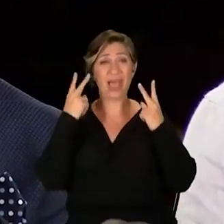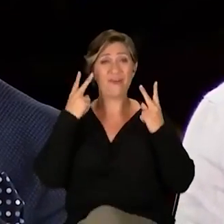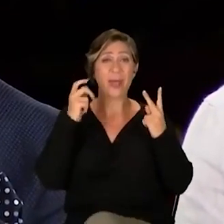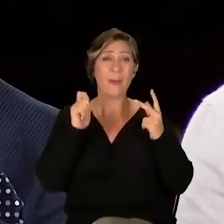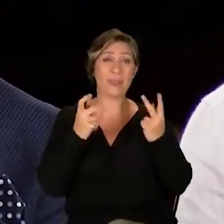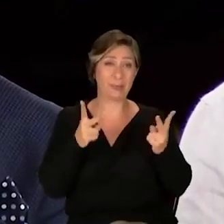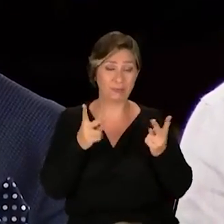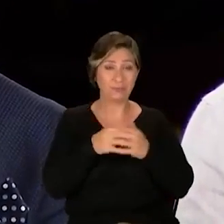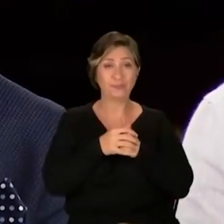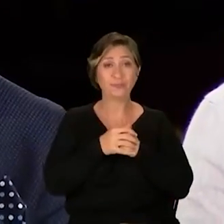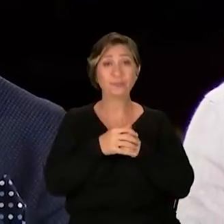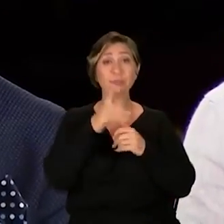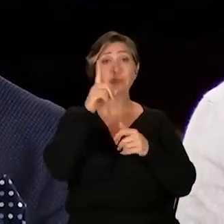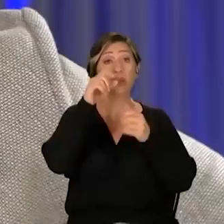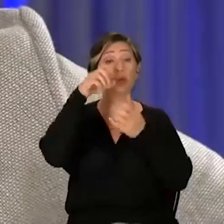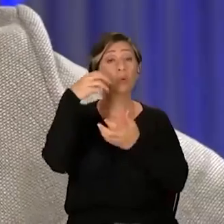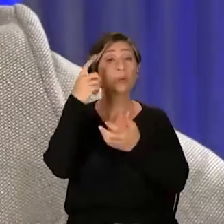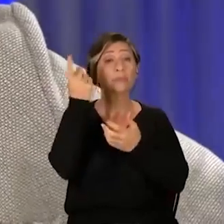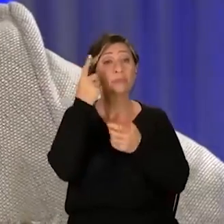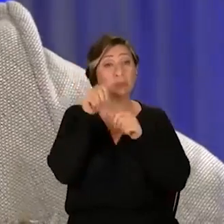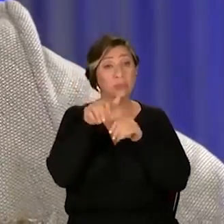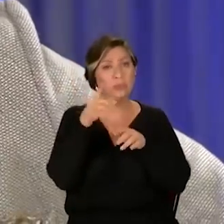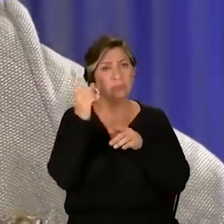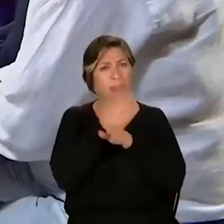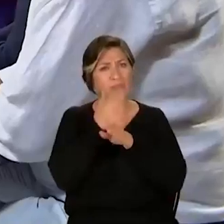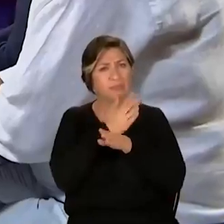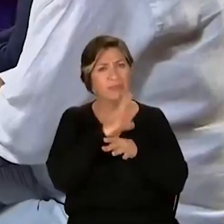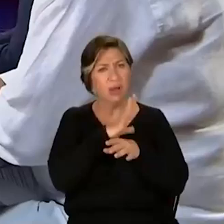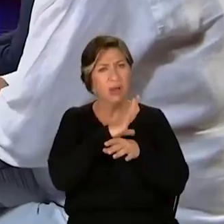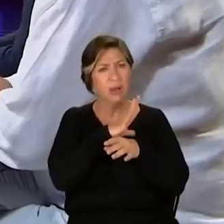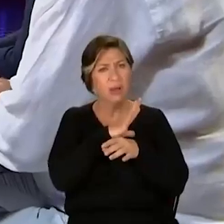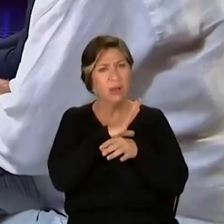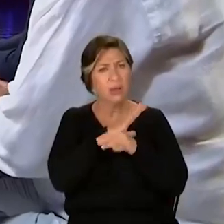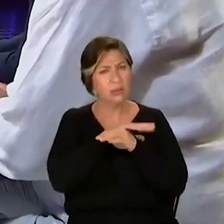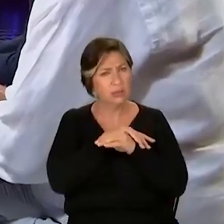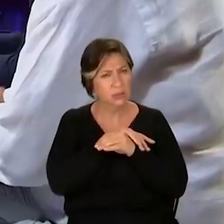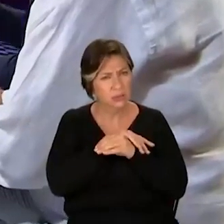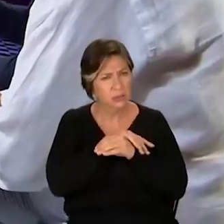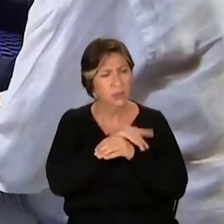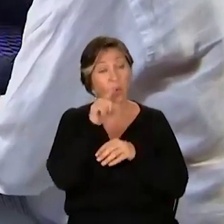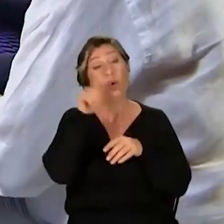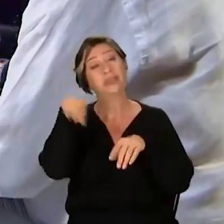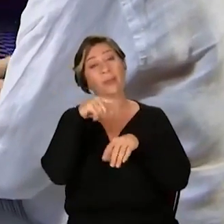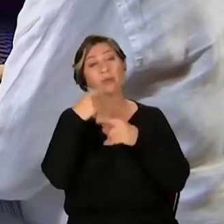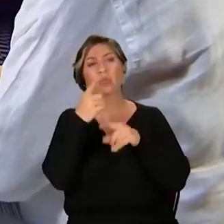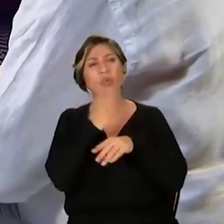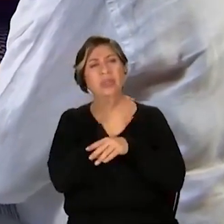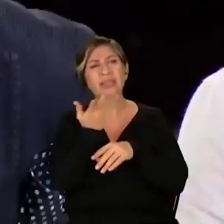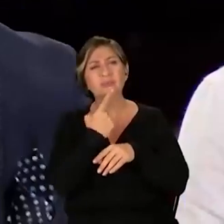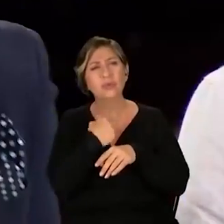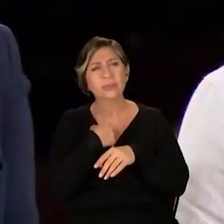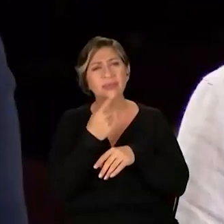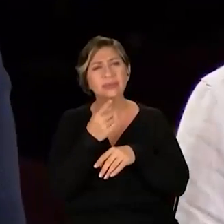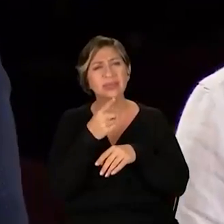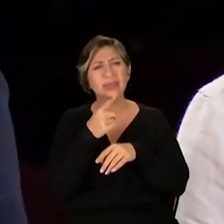var çünkü bir uygulama var. Orada ne yani, ürünü var? Bununla ilgili kullanılan bir ürün var. Ürün onu da o zaman konuşalım. O zaman ne ürünü olsun. Söyle bana